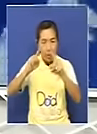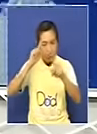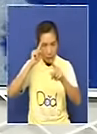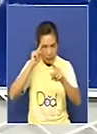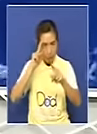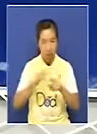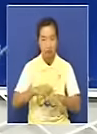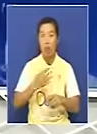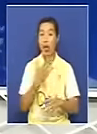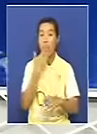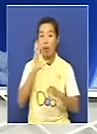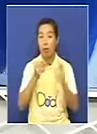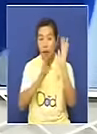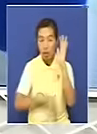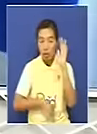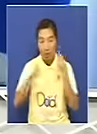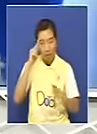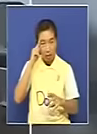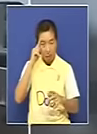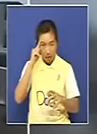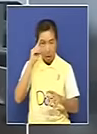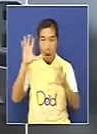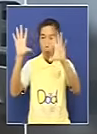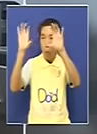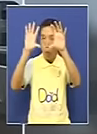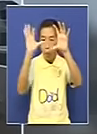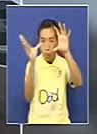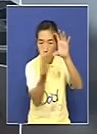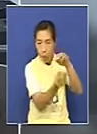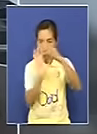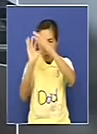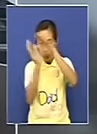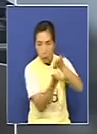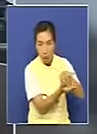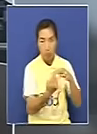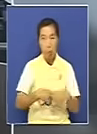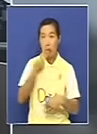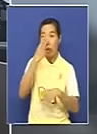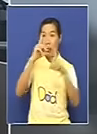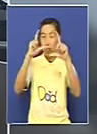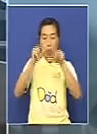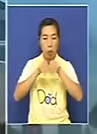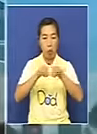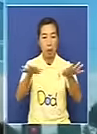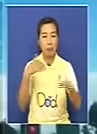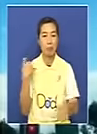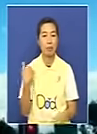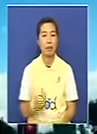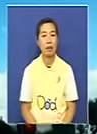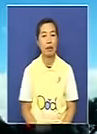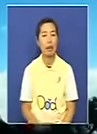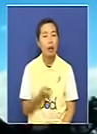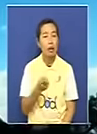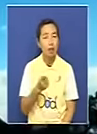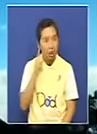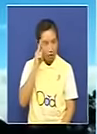วน์ประเทศแอฟริกาใต้นะครับเมฆจานบินทรงประหลาดครับทำให้ผู้ชมภาพนั้นต่างแชร์กันเป็นจำนวนมากครับชาวกรุงเ